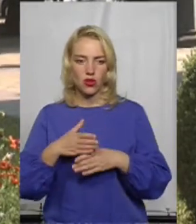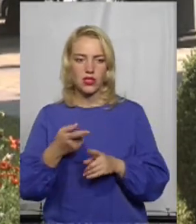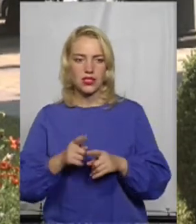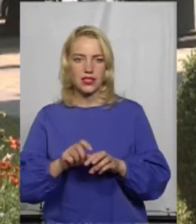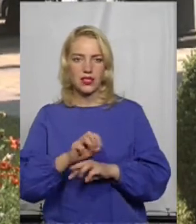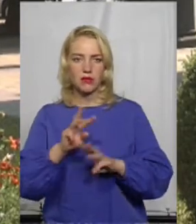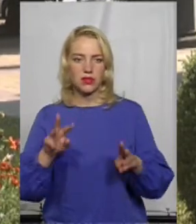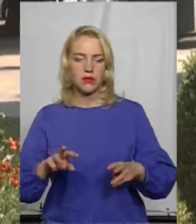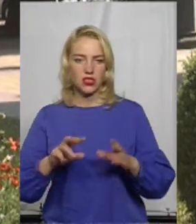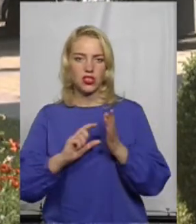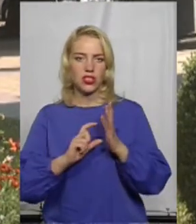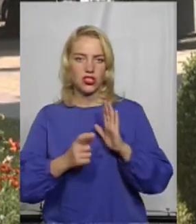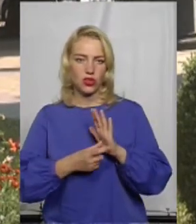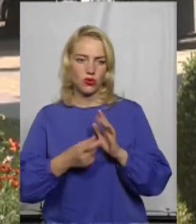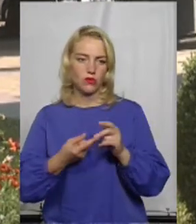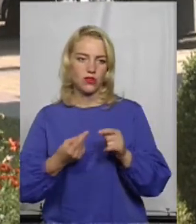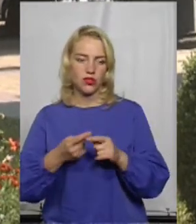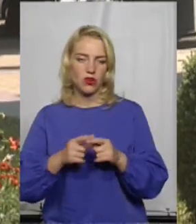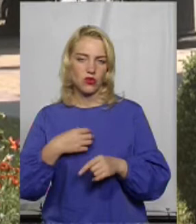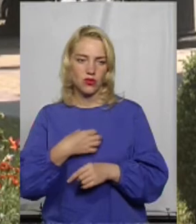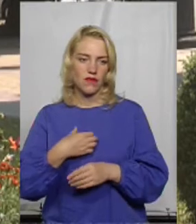житлом. Це основна допомога.